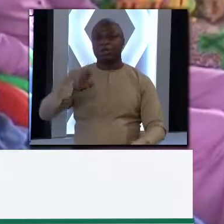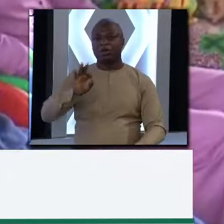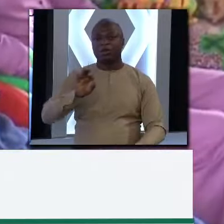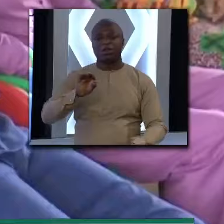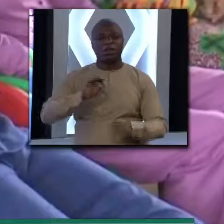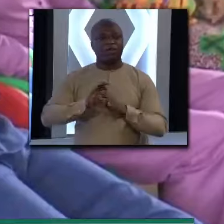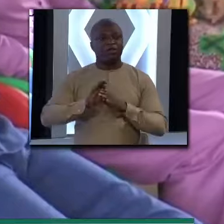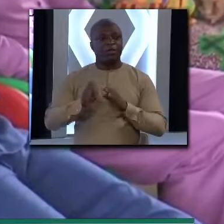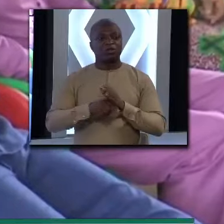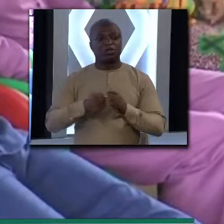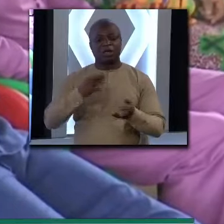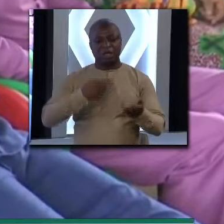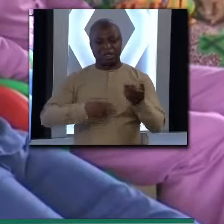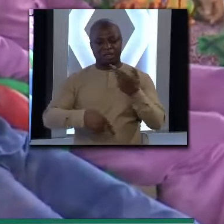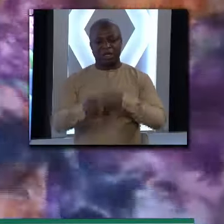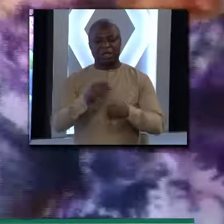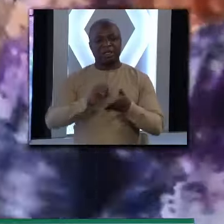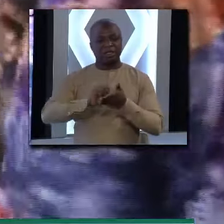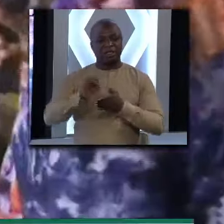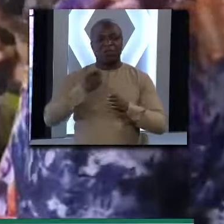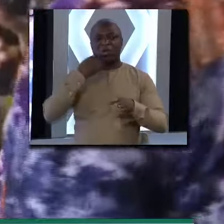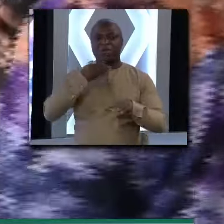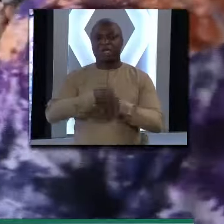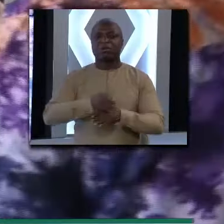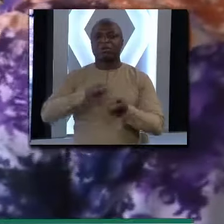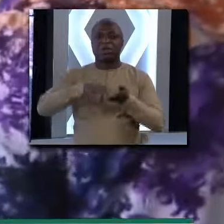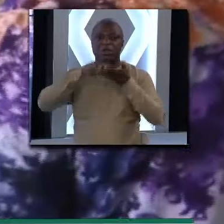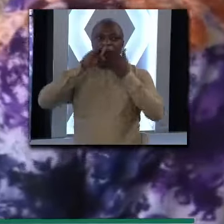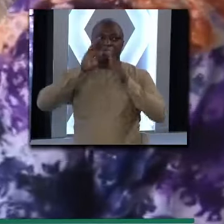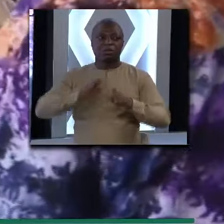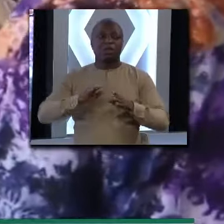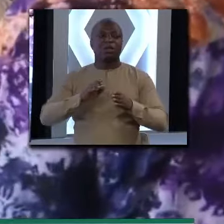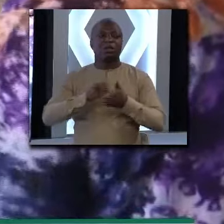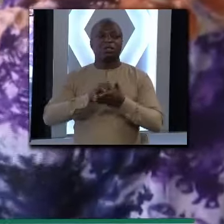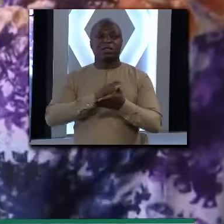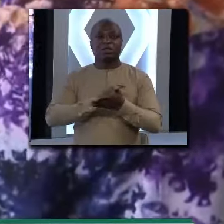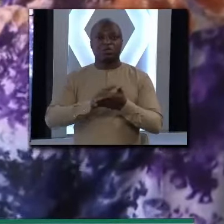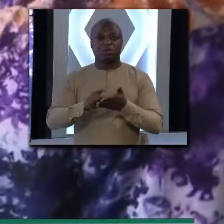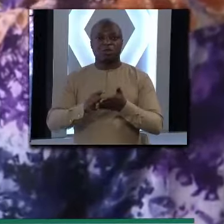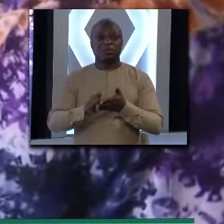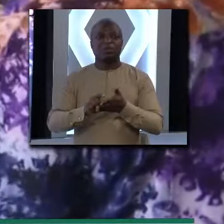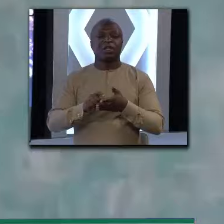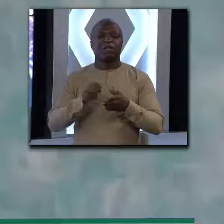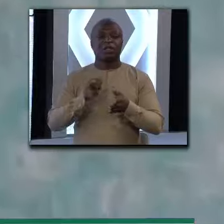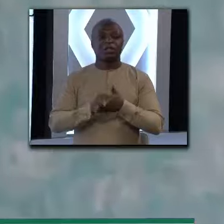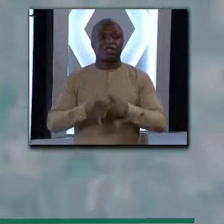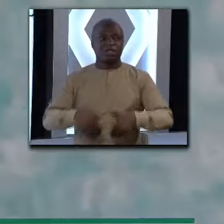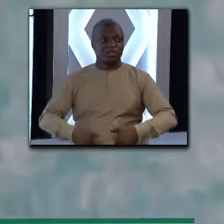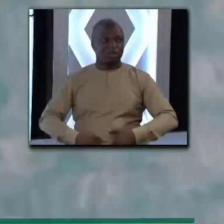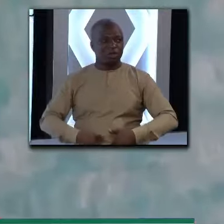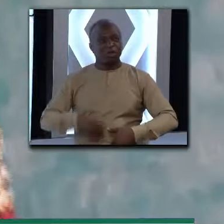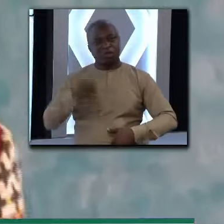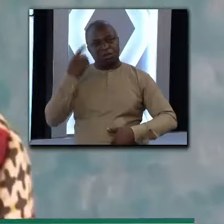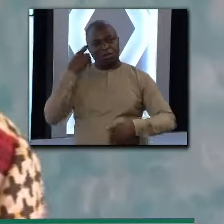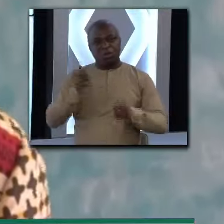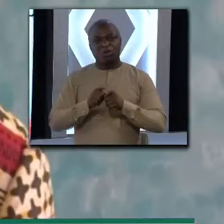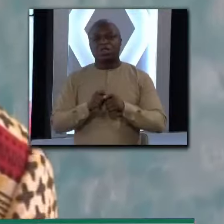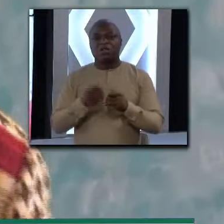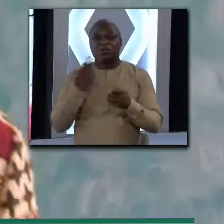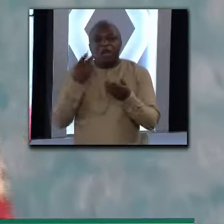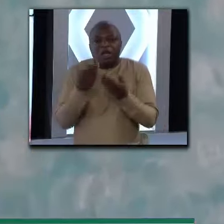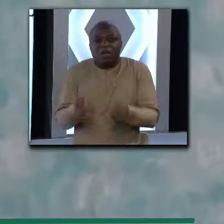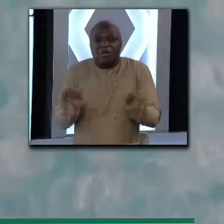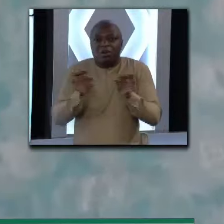en alternance, les stages obligatoires des apprenants, la semaine de l'ETFP, l'insert jeune pour enrôler les sortants,